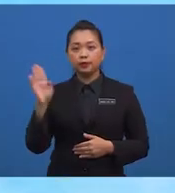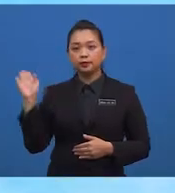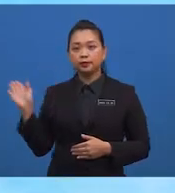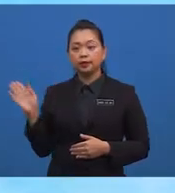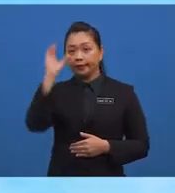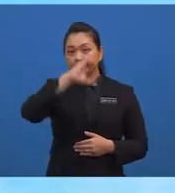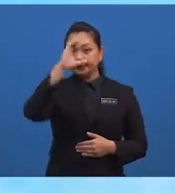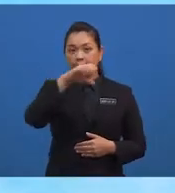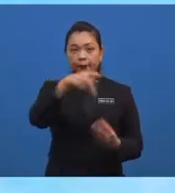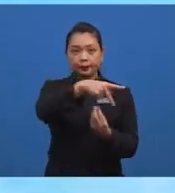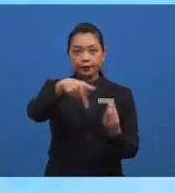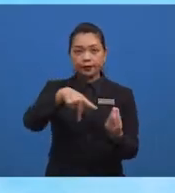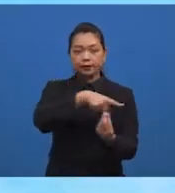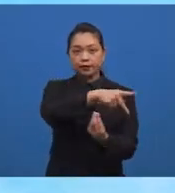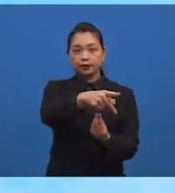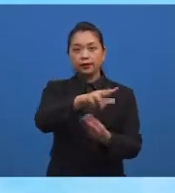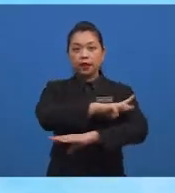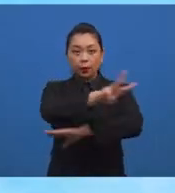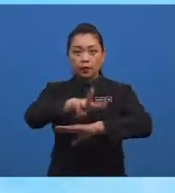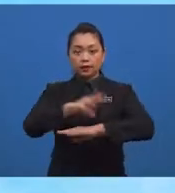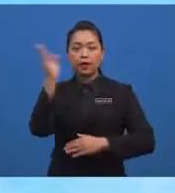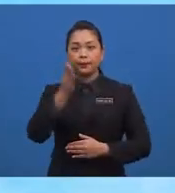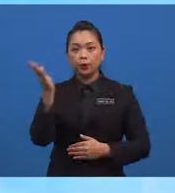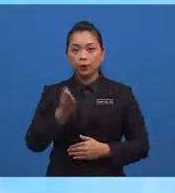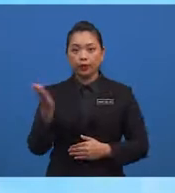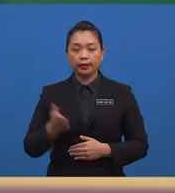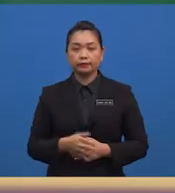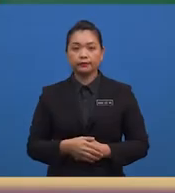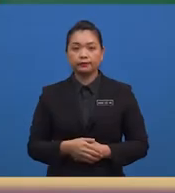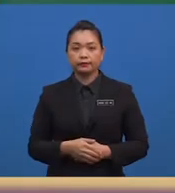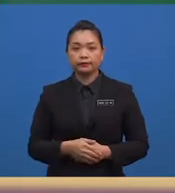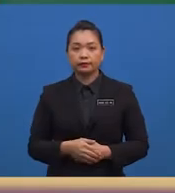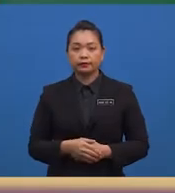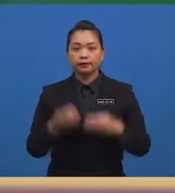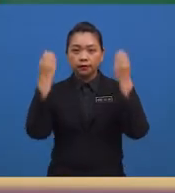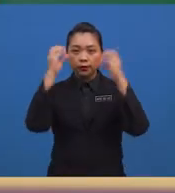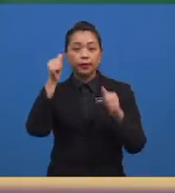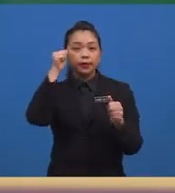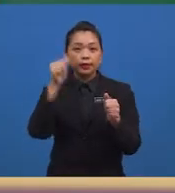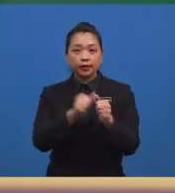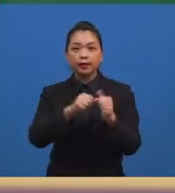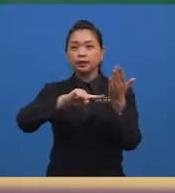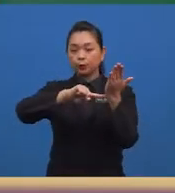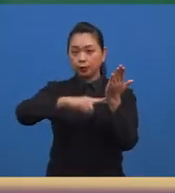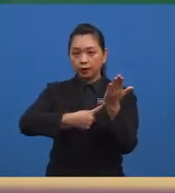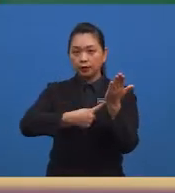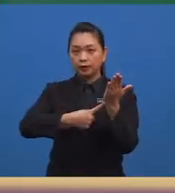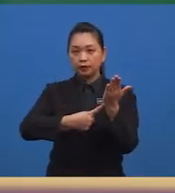iaitu cari perimeter kawasan beloret. Cikgu ingatkan semula